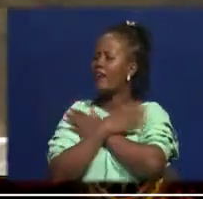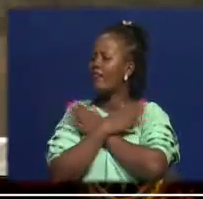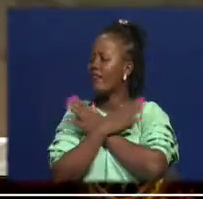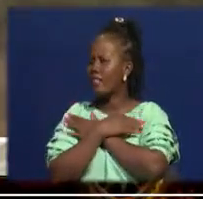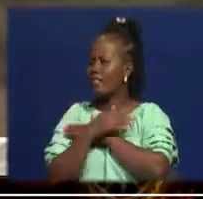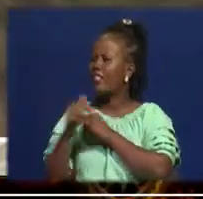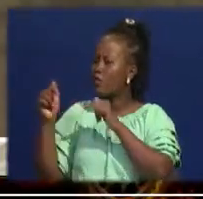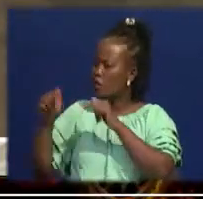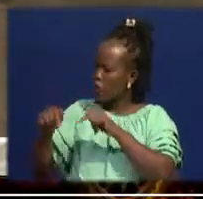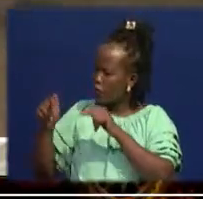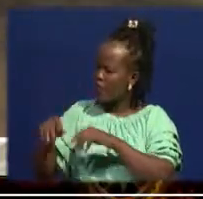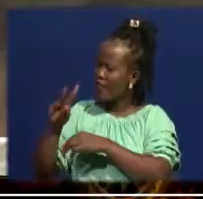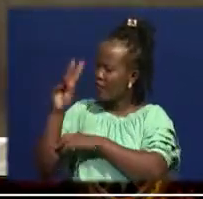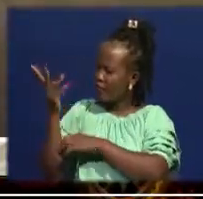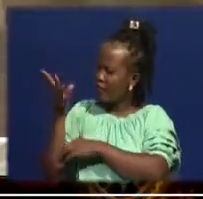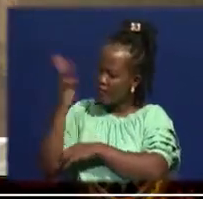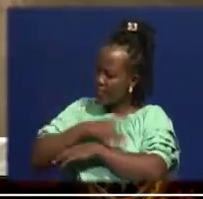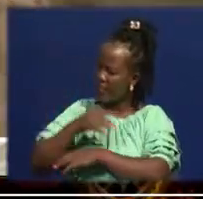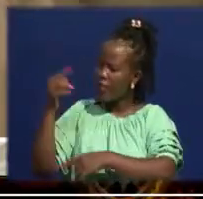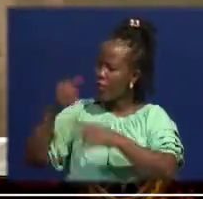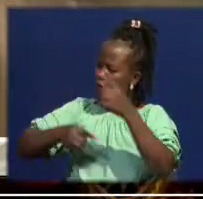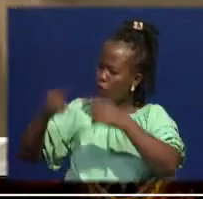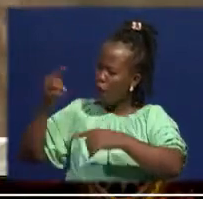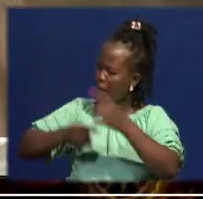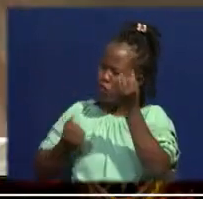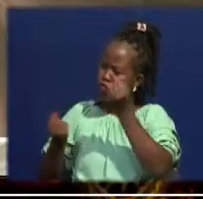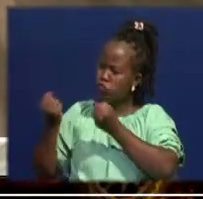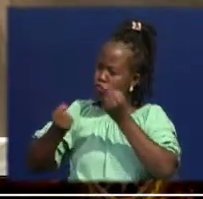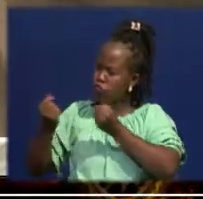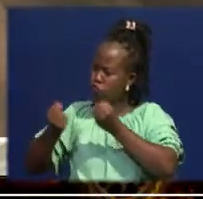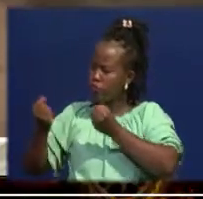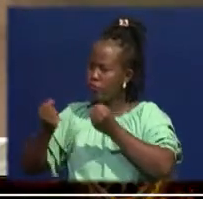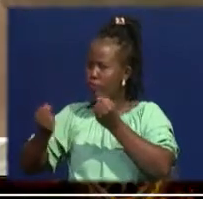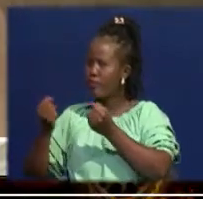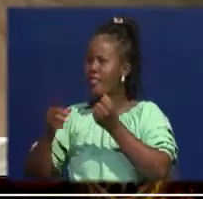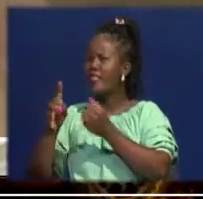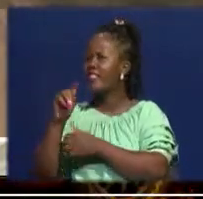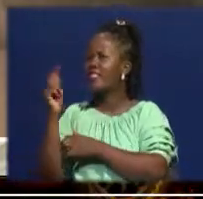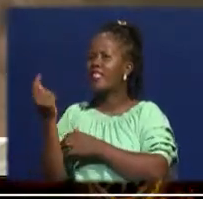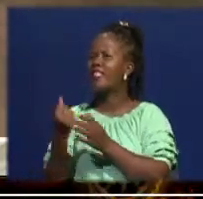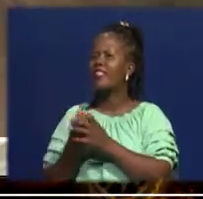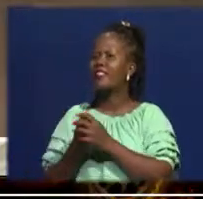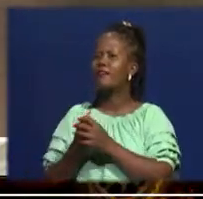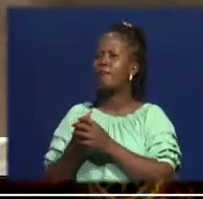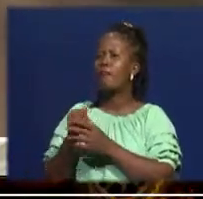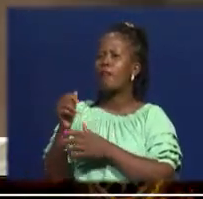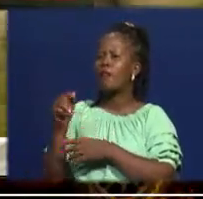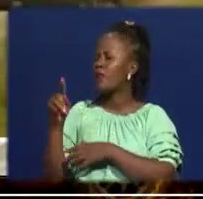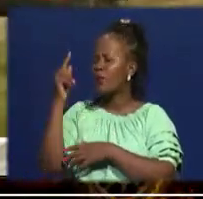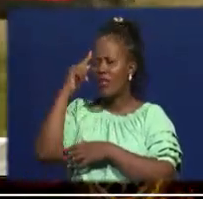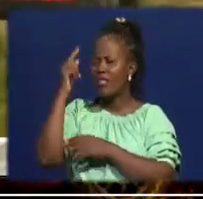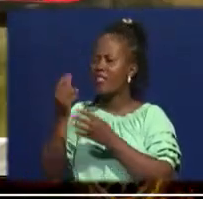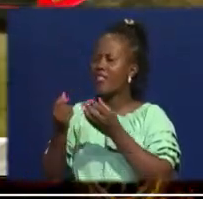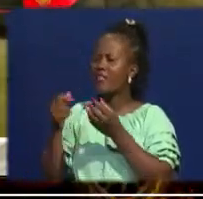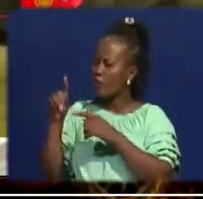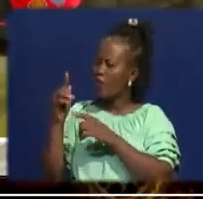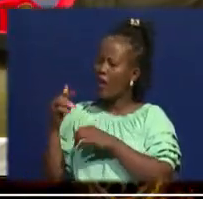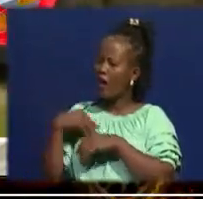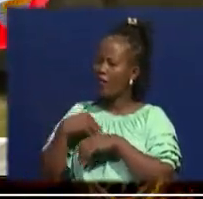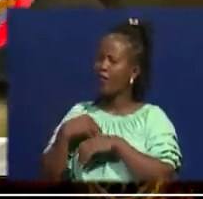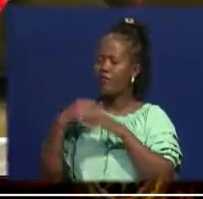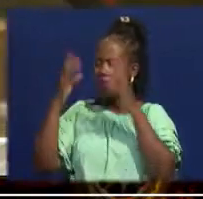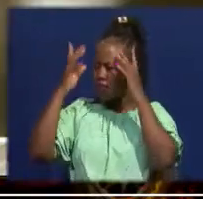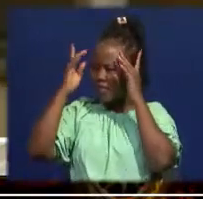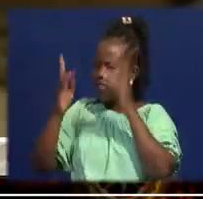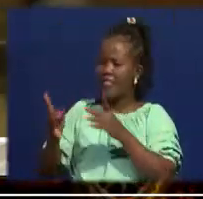ya nne ya mashindano ya dunia WRC Safari anaandaliwa humu nchini Kenya. Msimamo wa madereva umekuwa kufuatilia kwa makini, msimamo